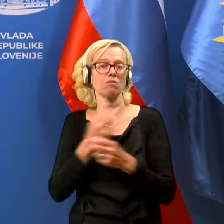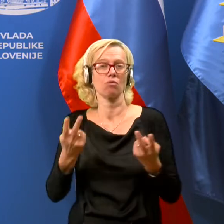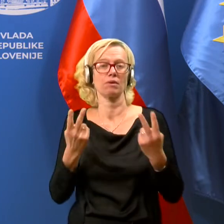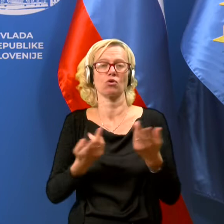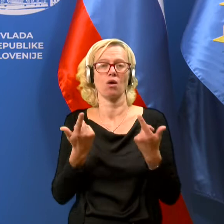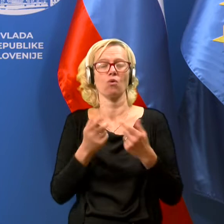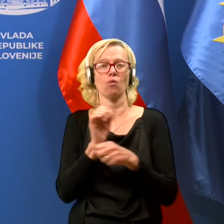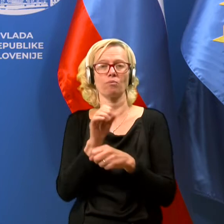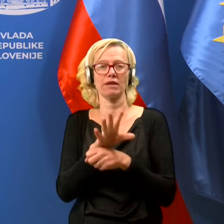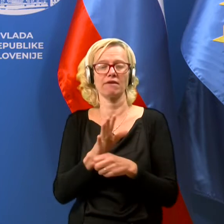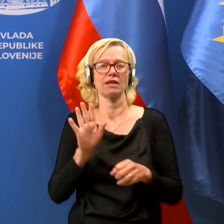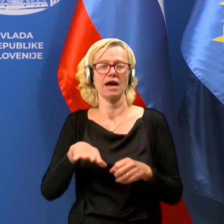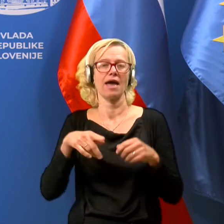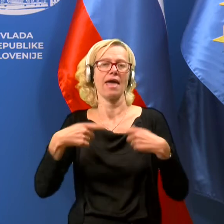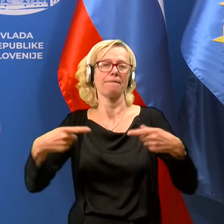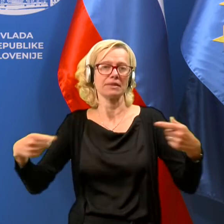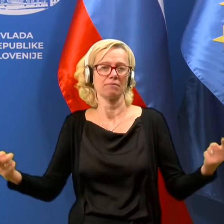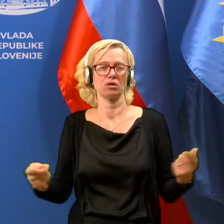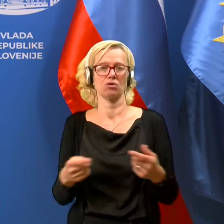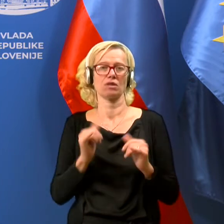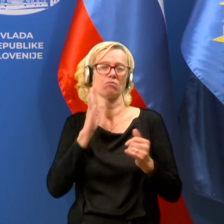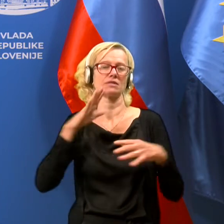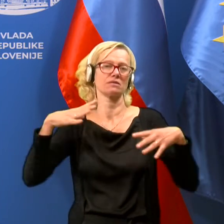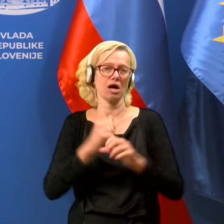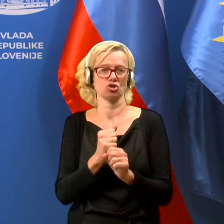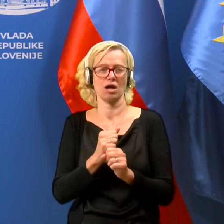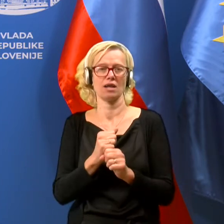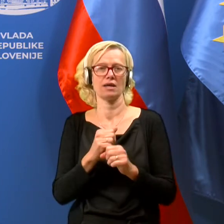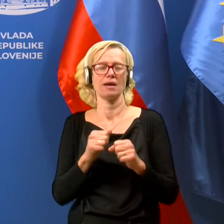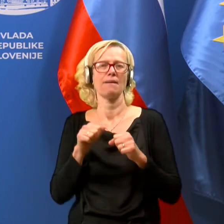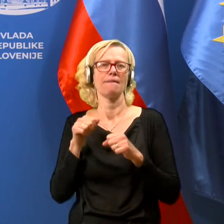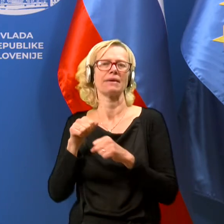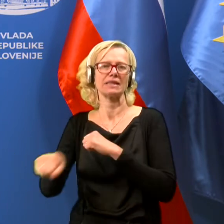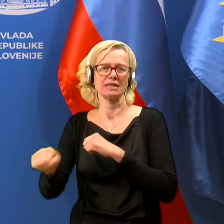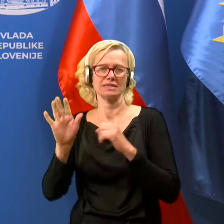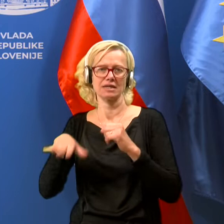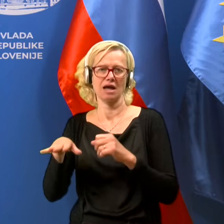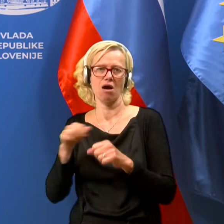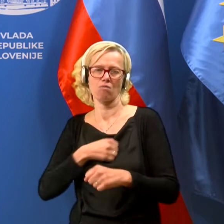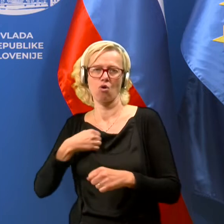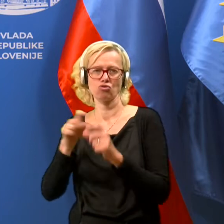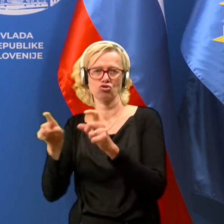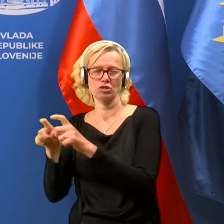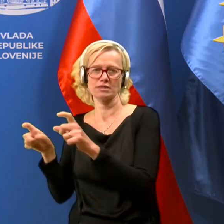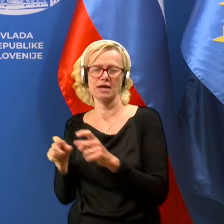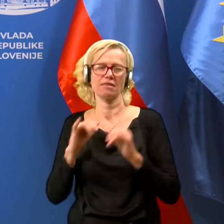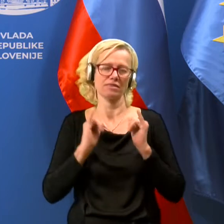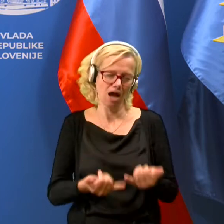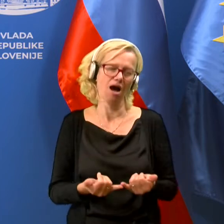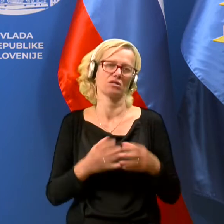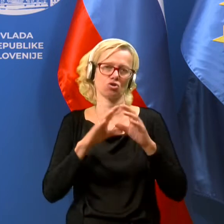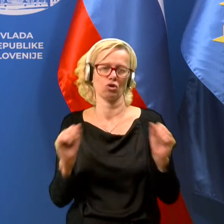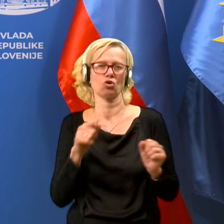na epidemijo, zmanjšali pritisk na bolnišnice, da storijo to, da se